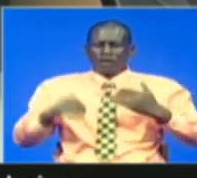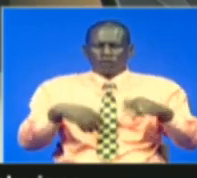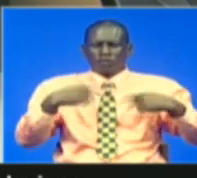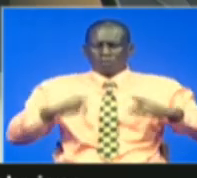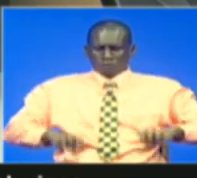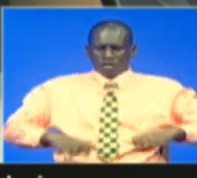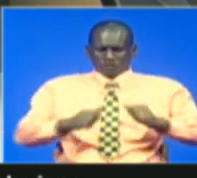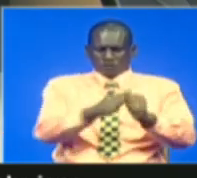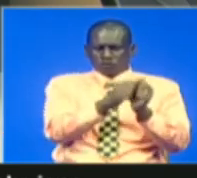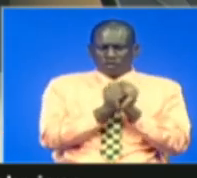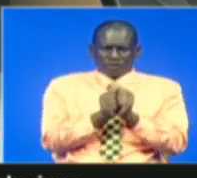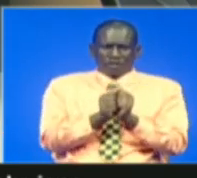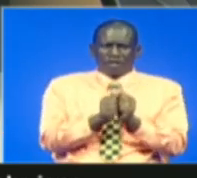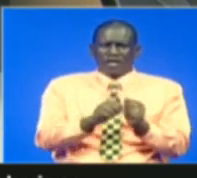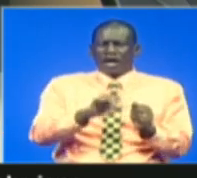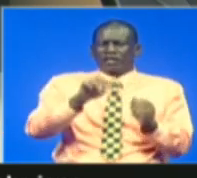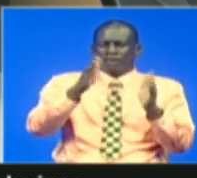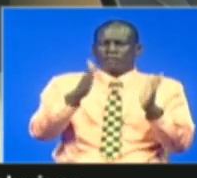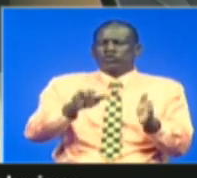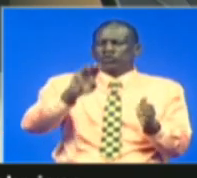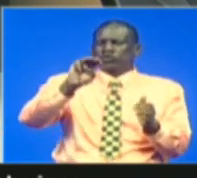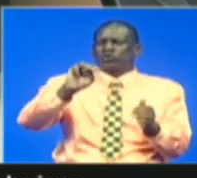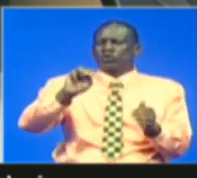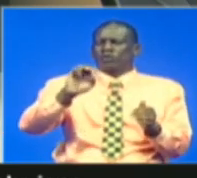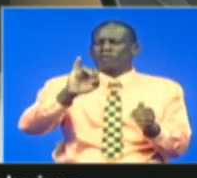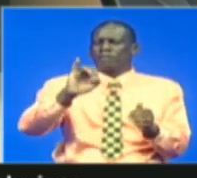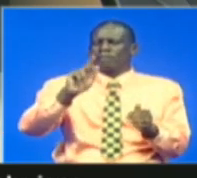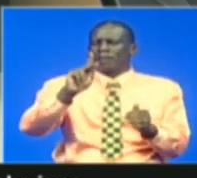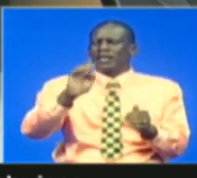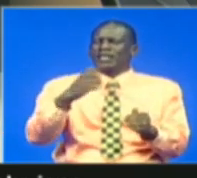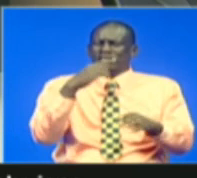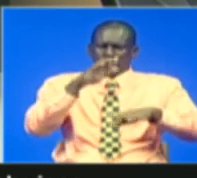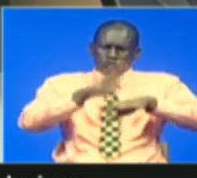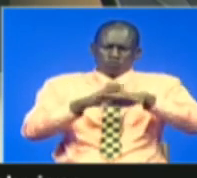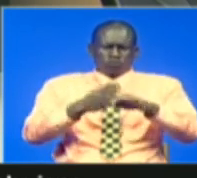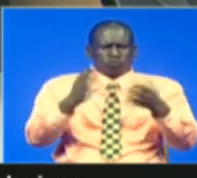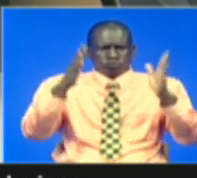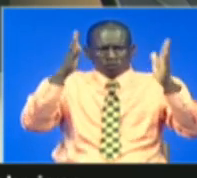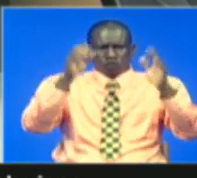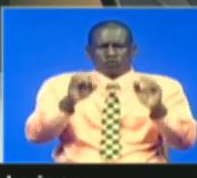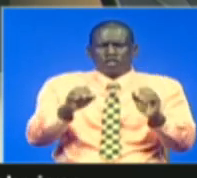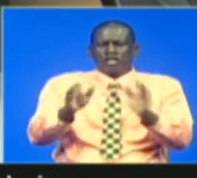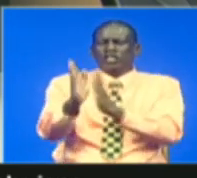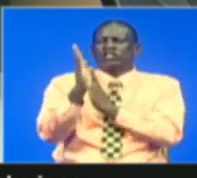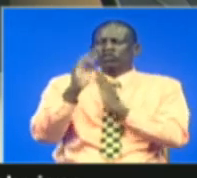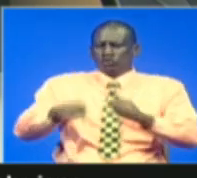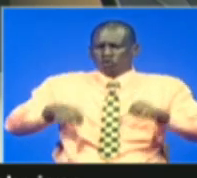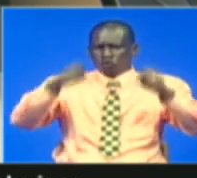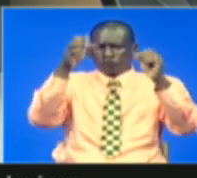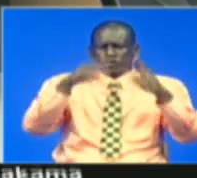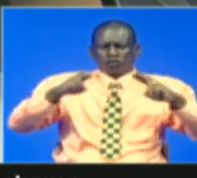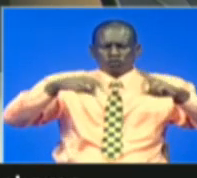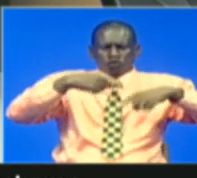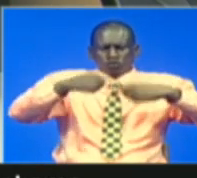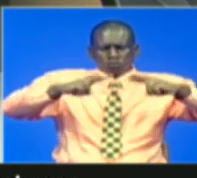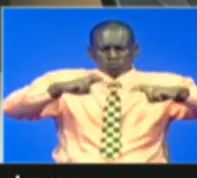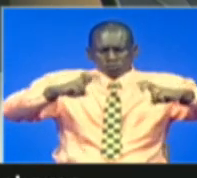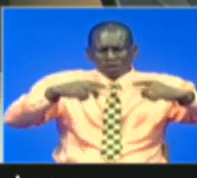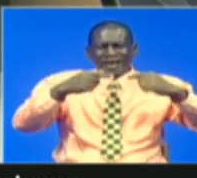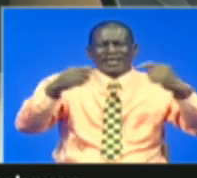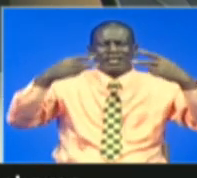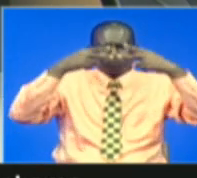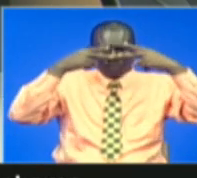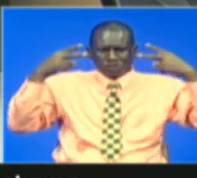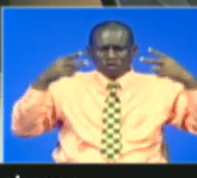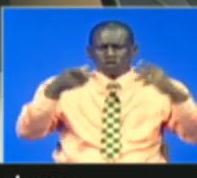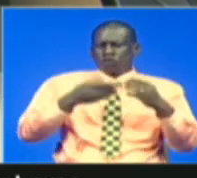kutoka Chuka, na kuna Mike Adaka Mbarikio anasema ni vyema na pongezi kwa vyombo vya usalama kwa kuendeleza msako dhidi ya magaidi. Ni